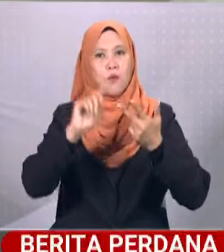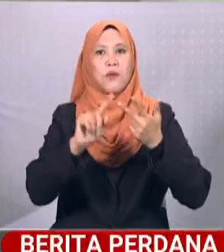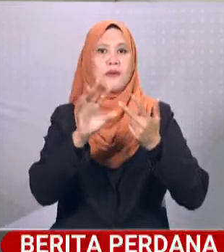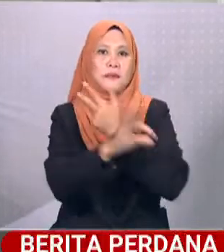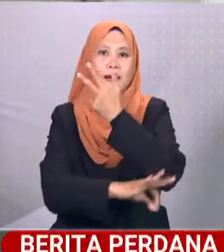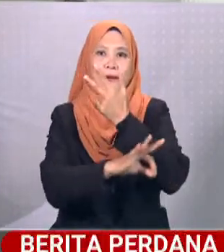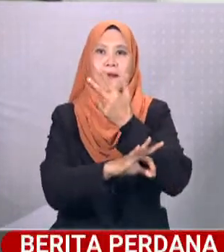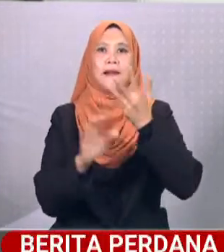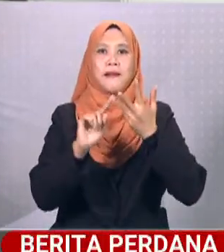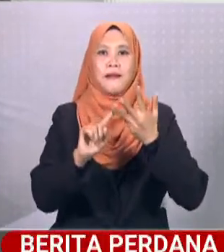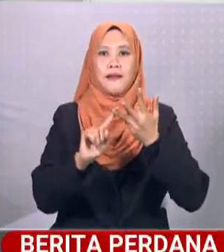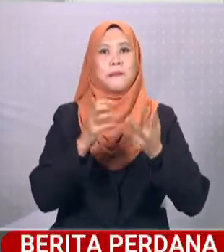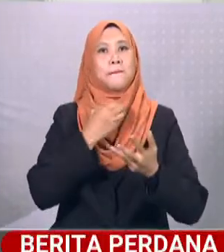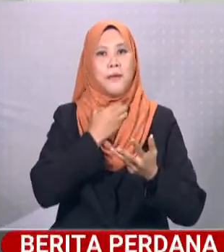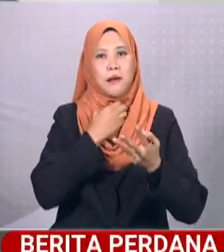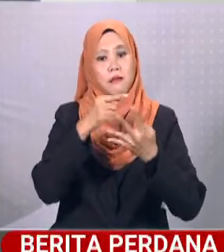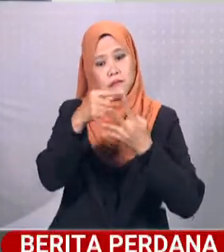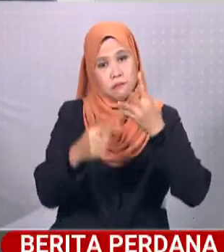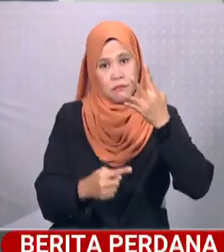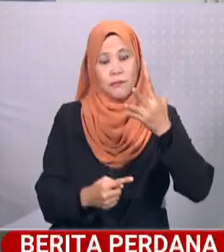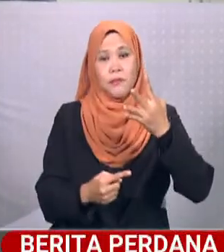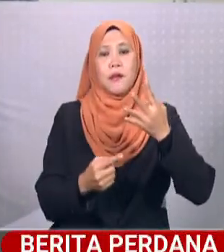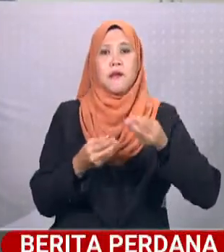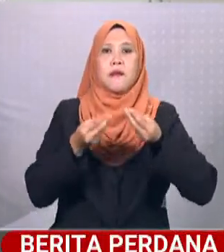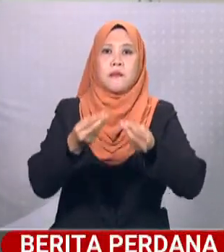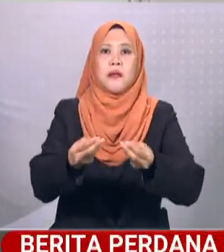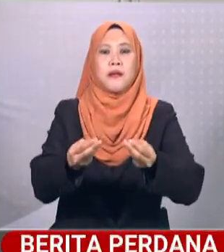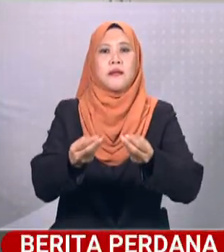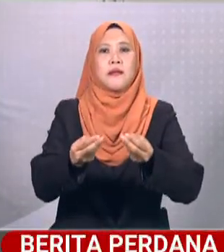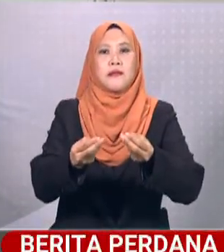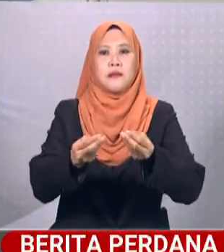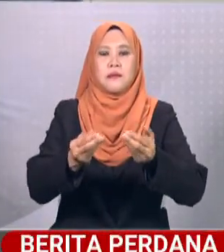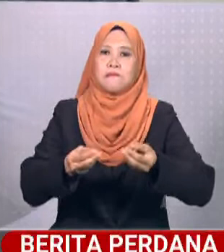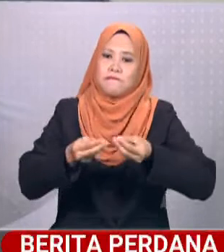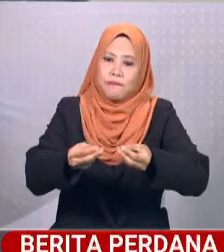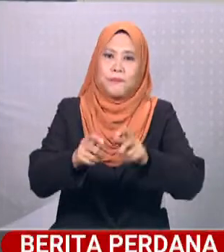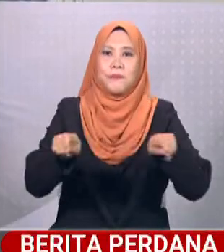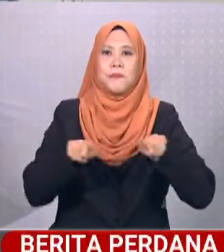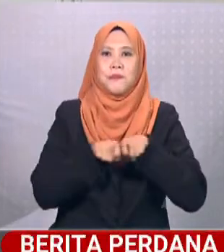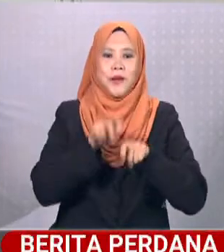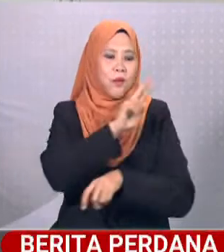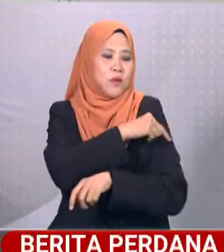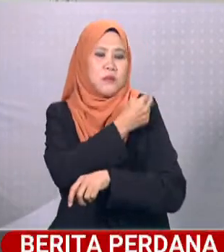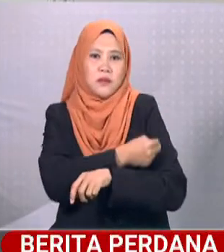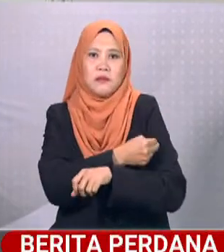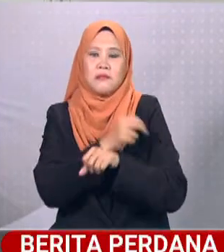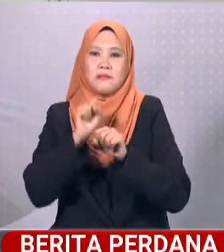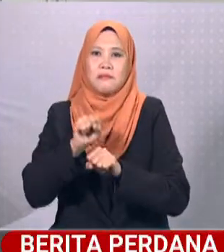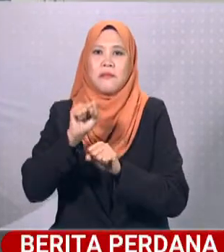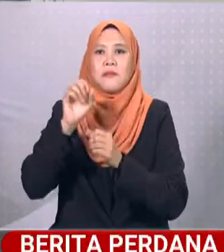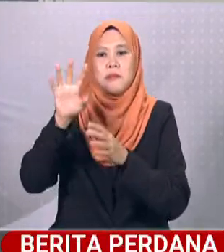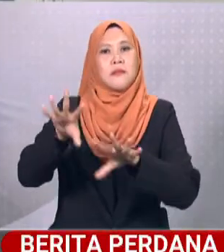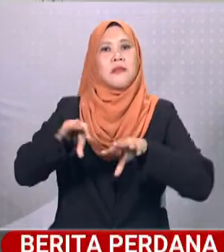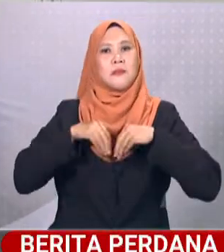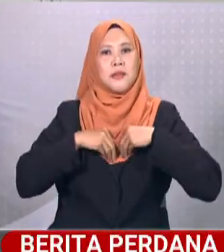Negeri Sembilan dan juga Perak. Ia bagi memberi ruang kapasiti kepada hospital berkenaan untuk